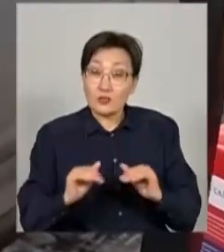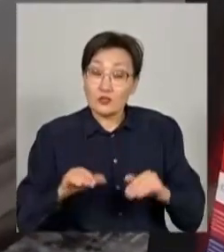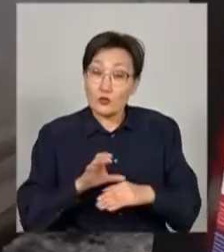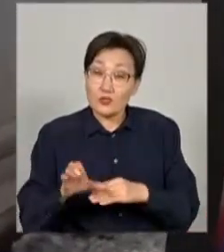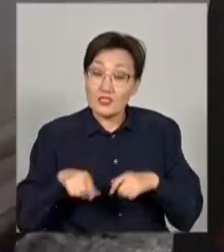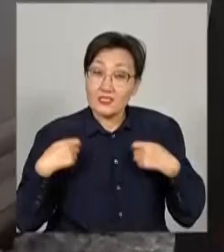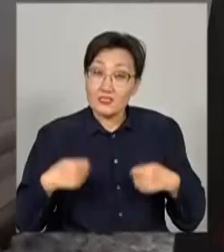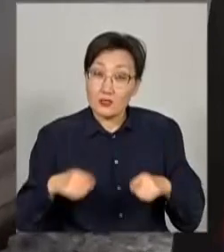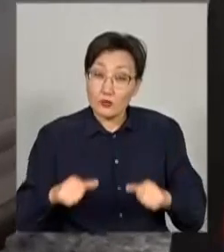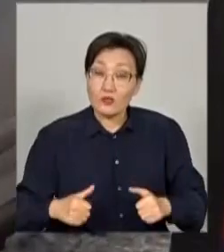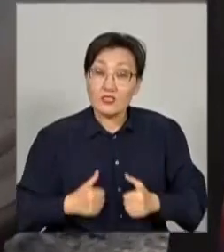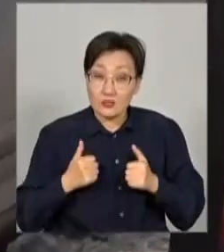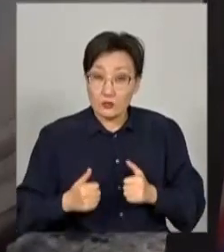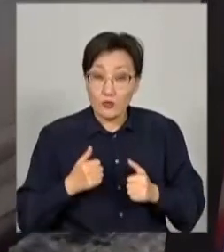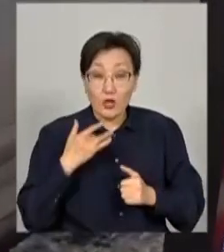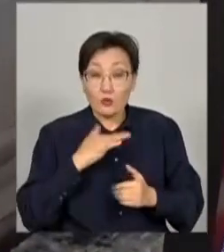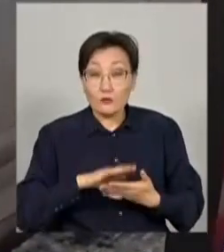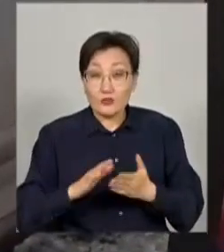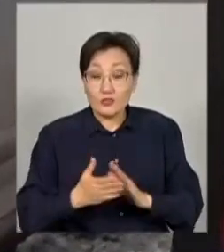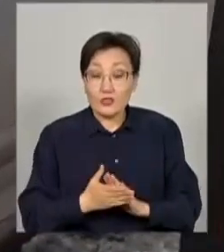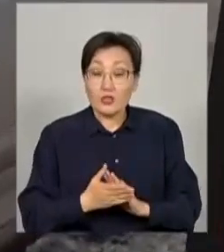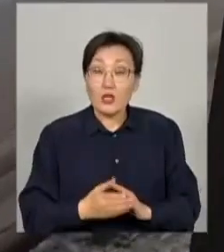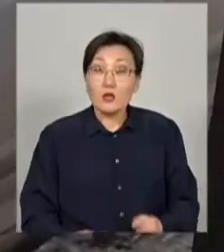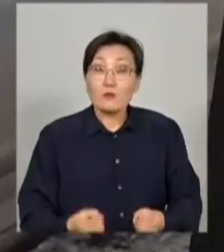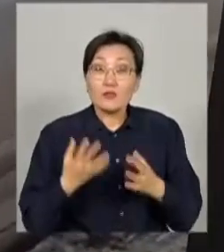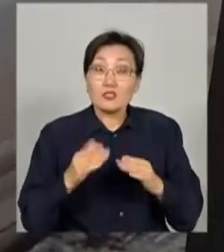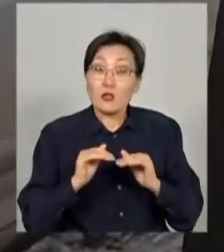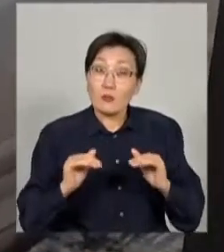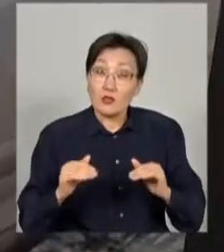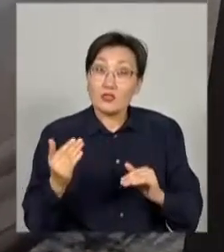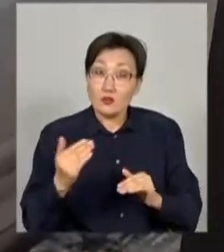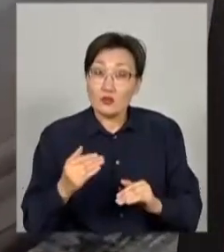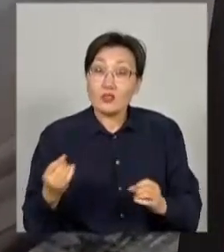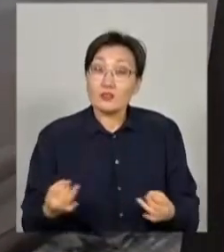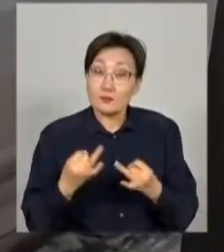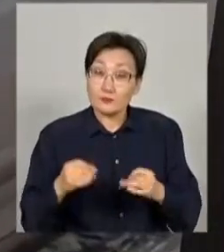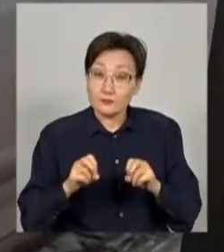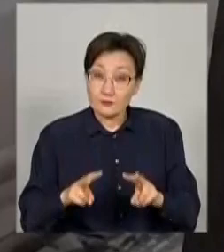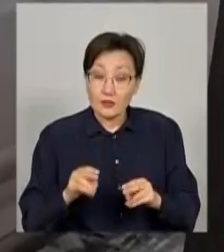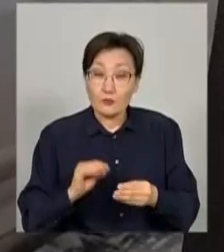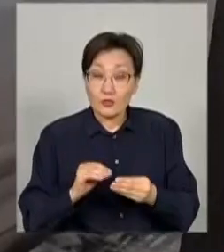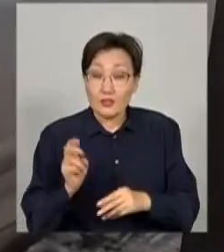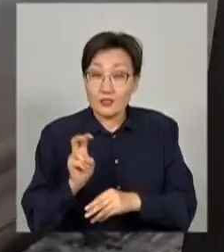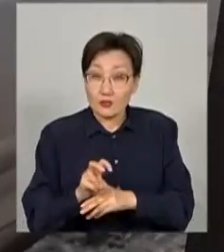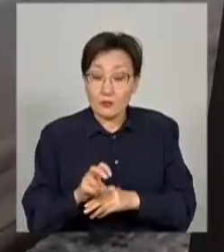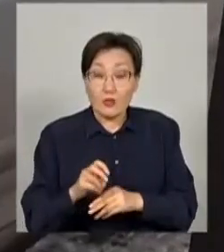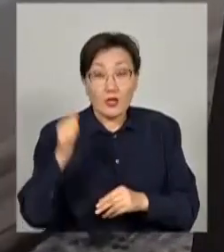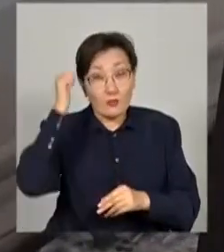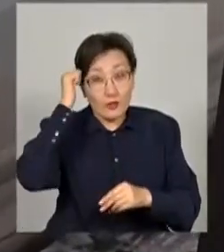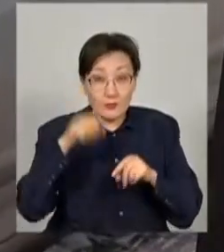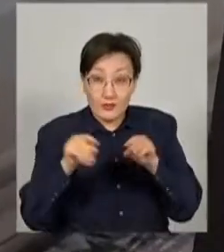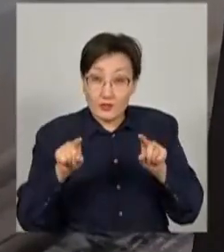тауарларды сатпауға тырысамыз, бірақ көп жағдайда пиротехникаға мектеп оқушылары қызығады. Мамандар ұдайы келіп, жаднамалар беріп